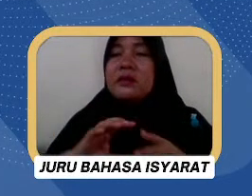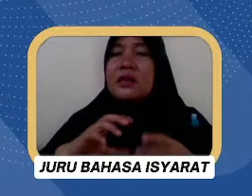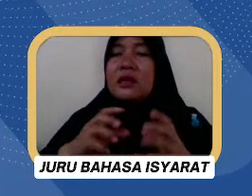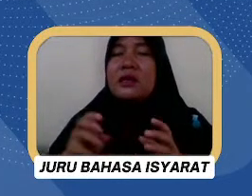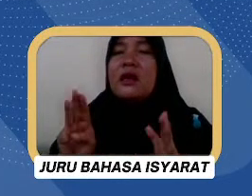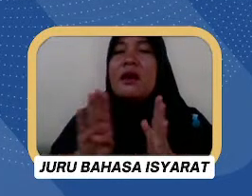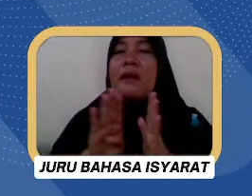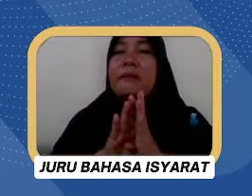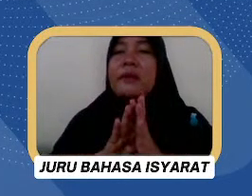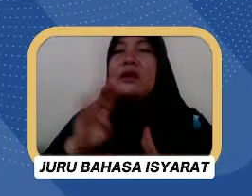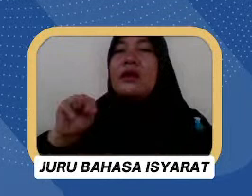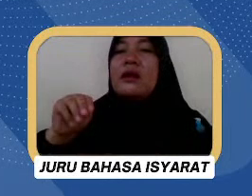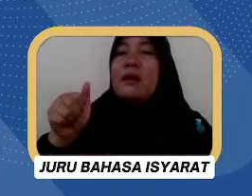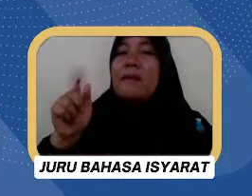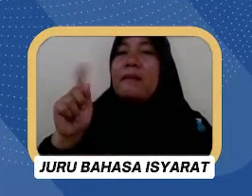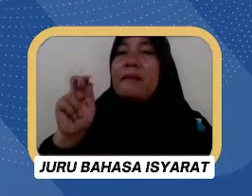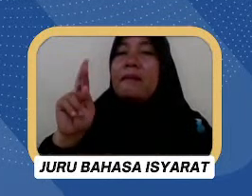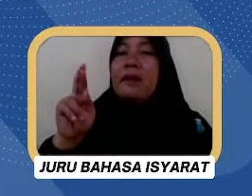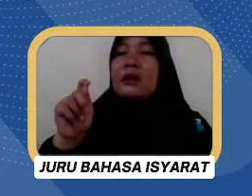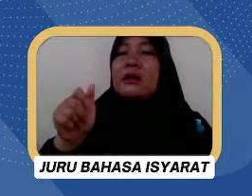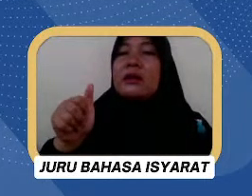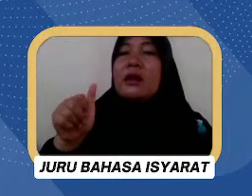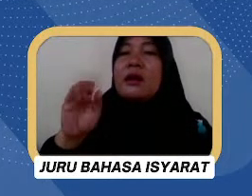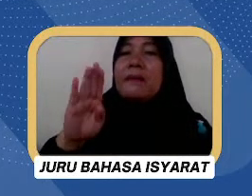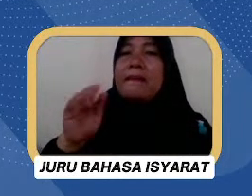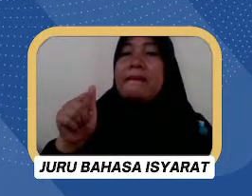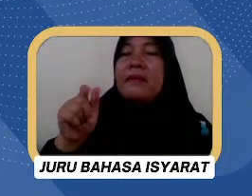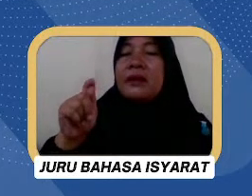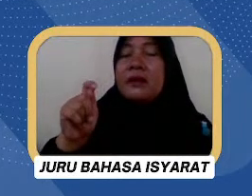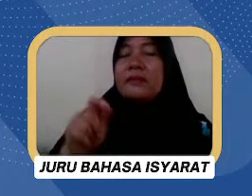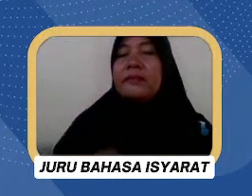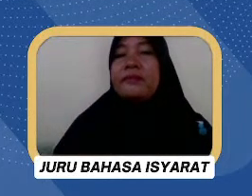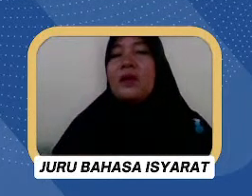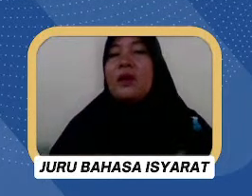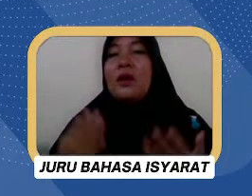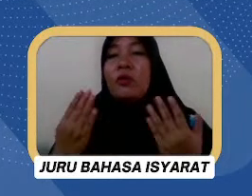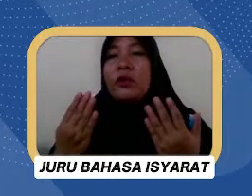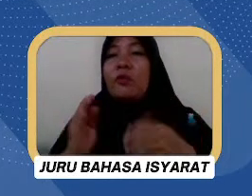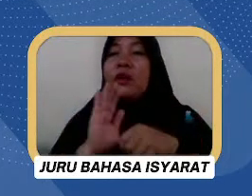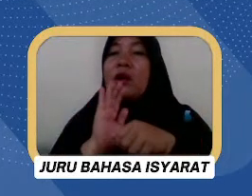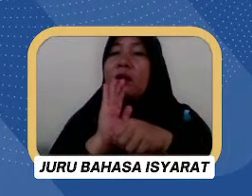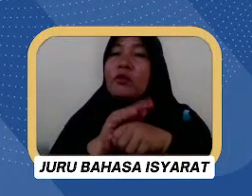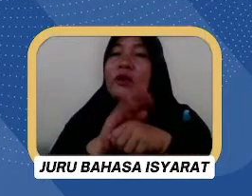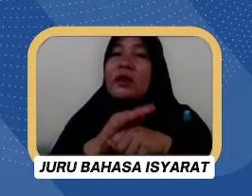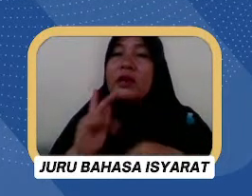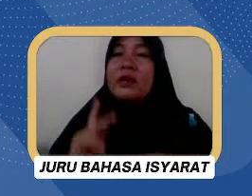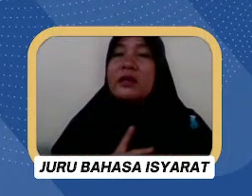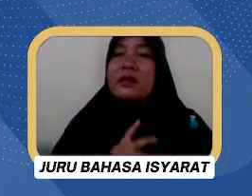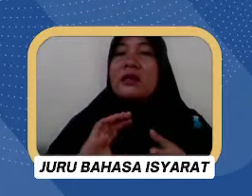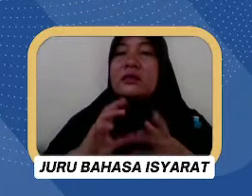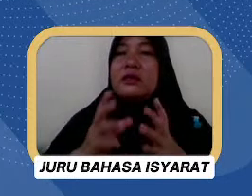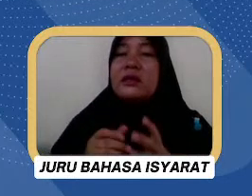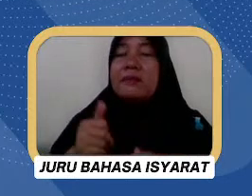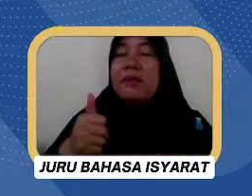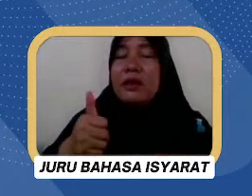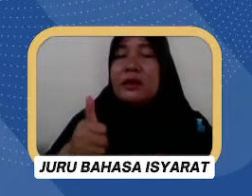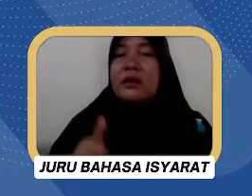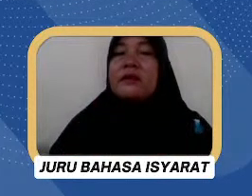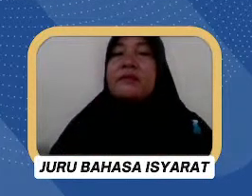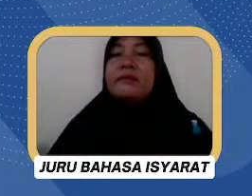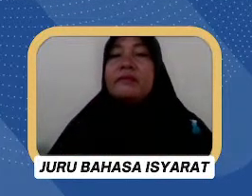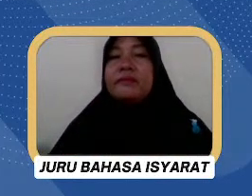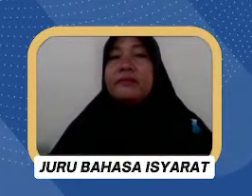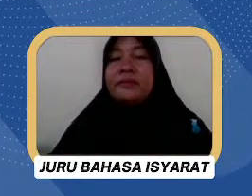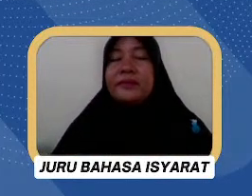oleh moral-moral yang baik, mudah-mudahan budaya kita ini baik dan masyarakat ini tetap menjadi masyarakat